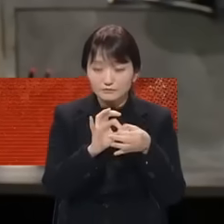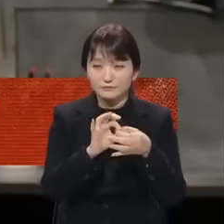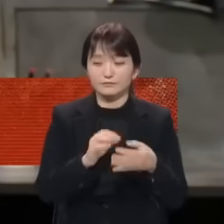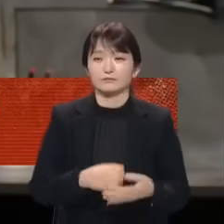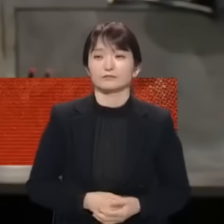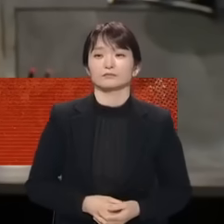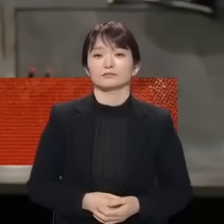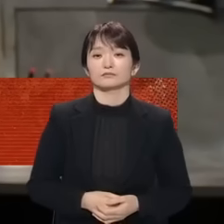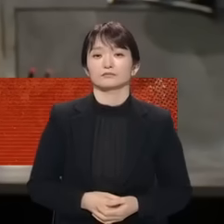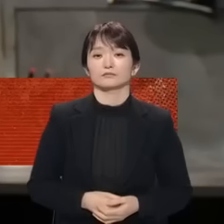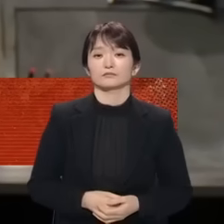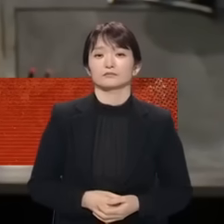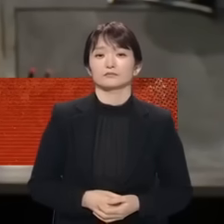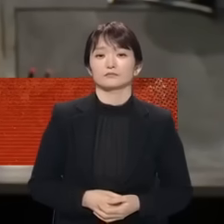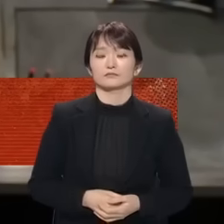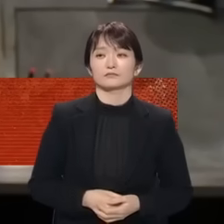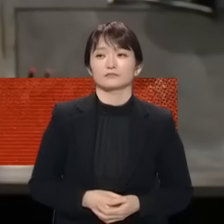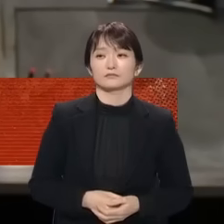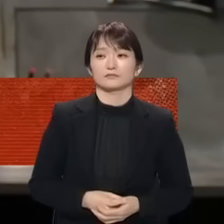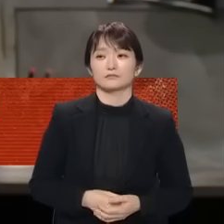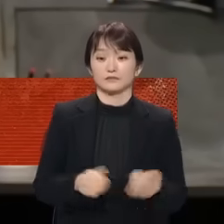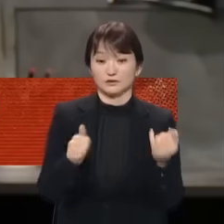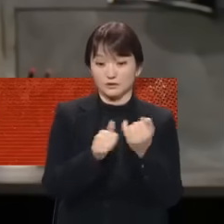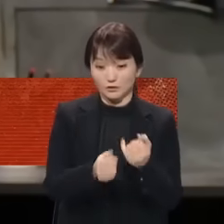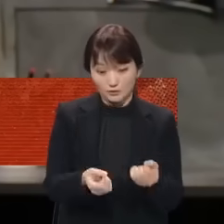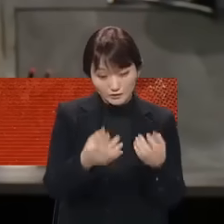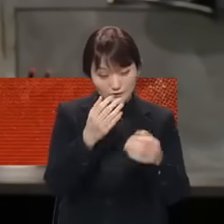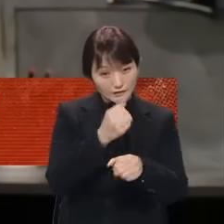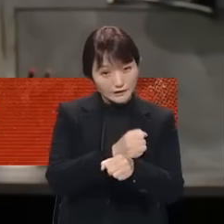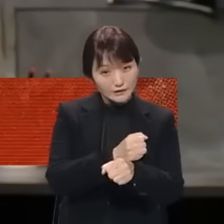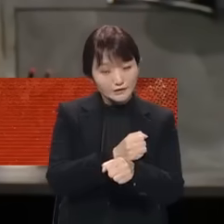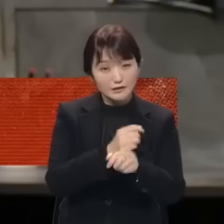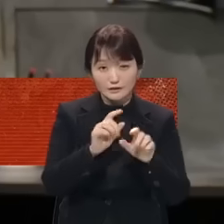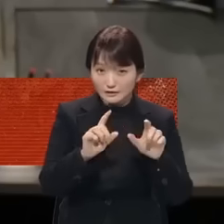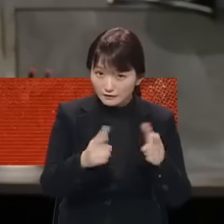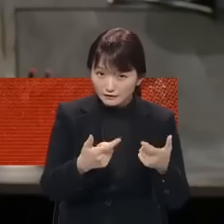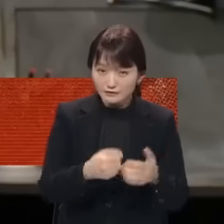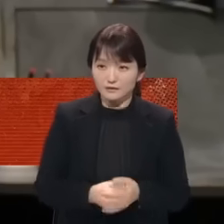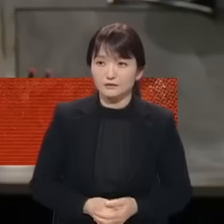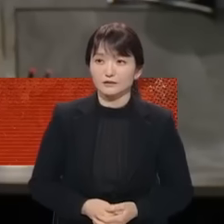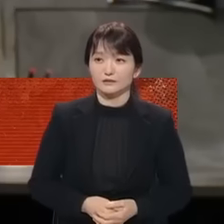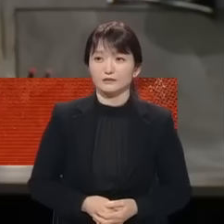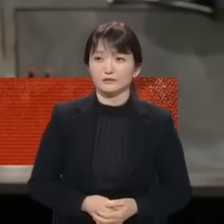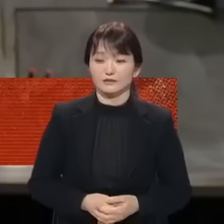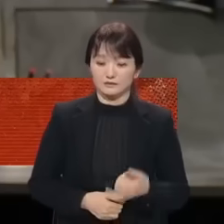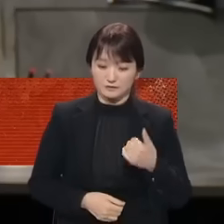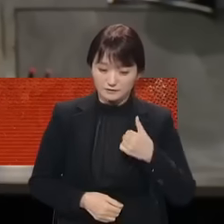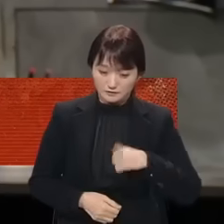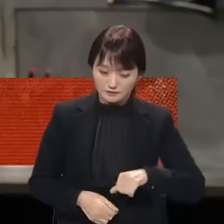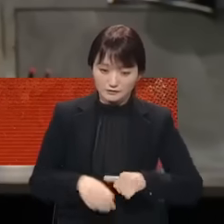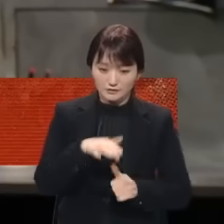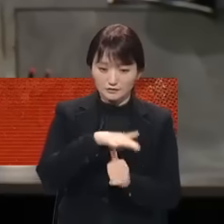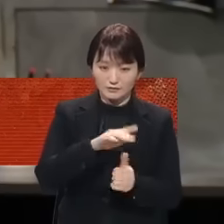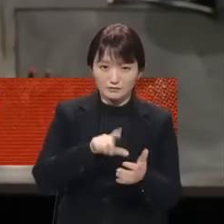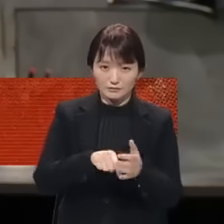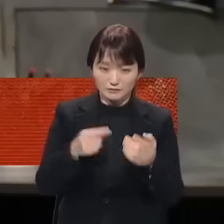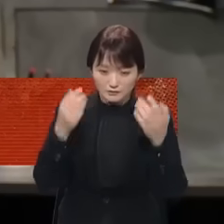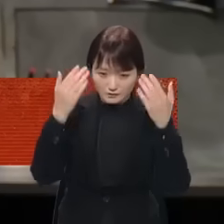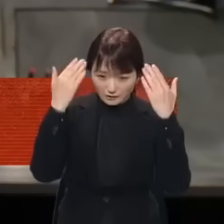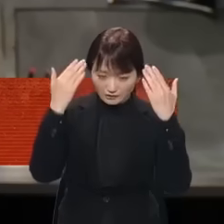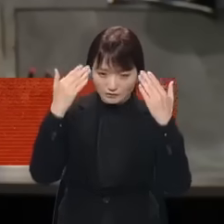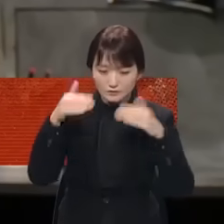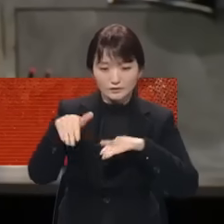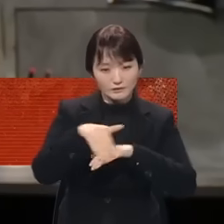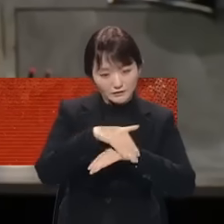되고요 그냥 가장 흔히 많은 거는 결혼식을 했느냐 아니면 이렇게 자녀가 어릴 경우에는 뭐 학교에 보호자로서 같이 다니기도 하거나 병원에 같이